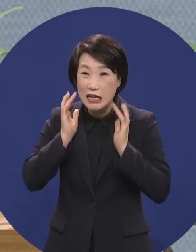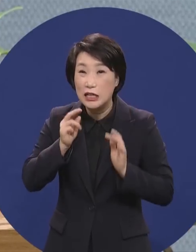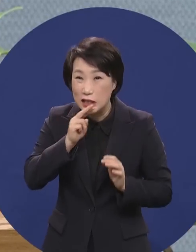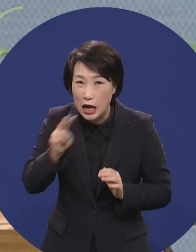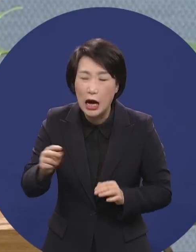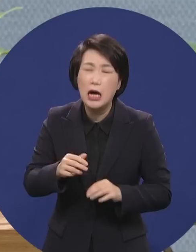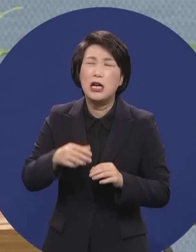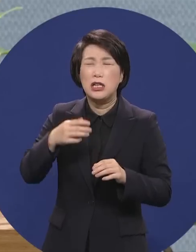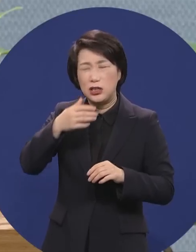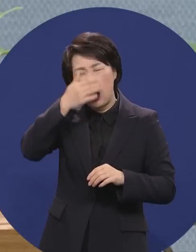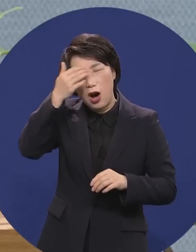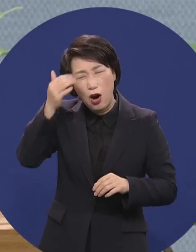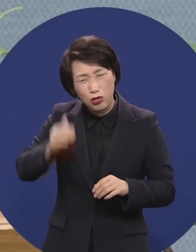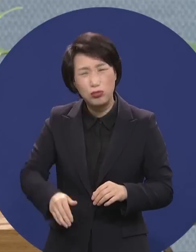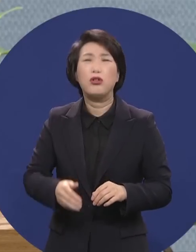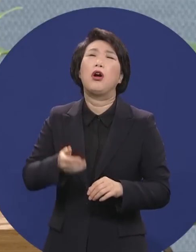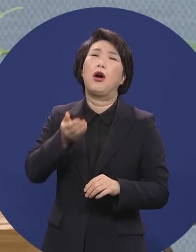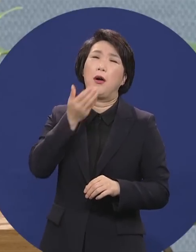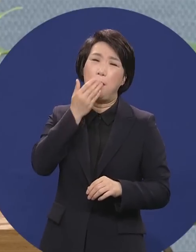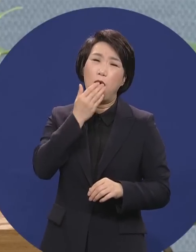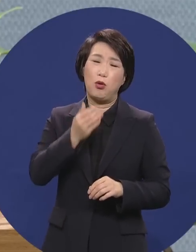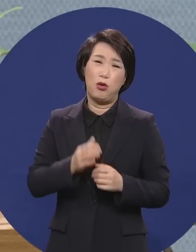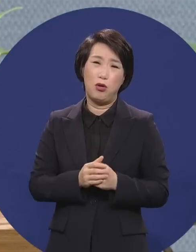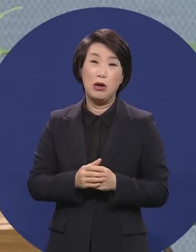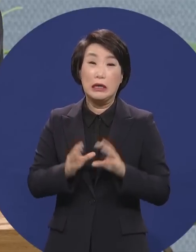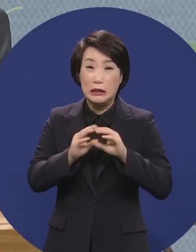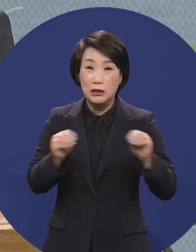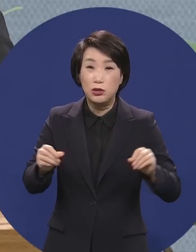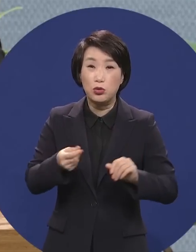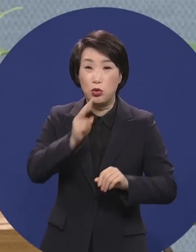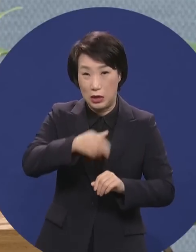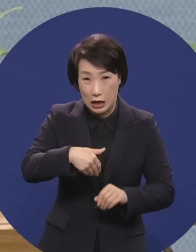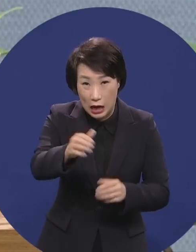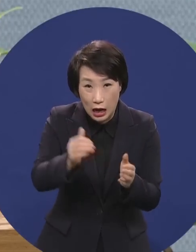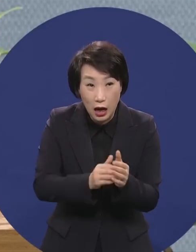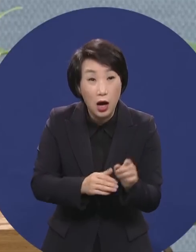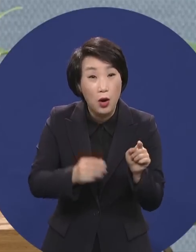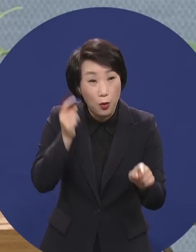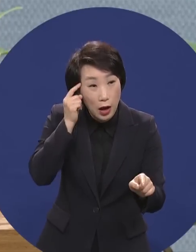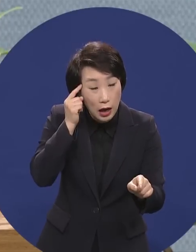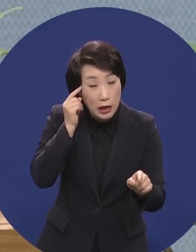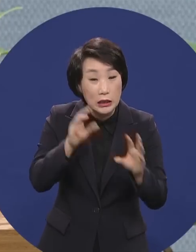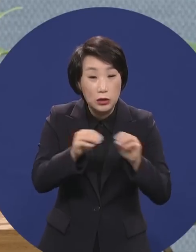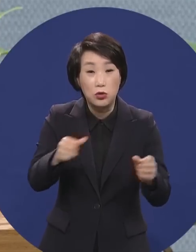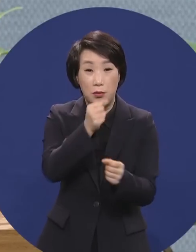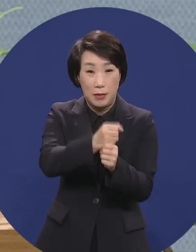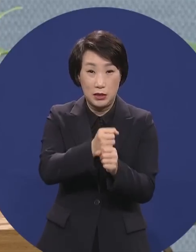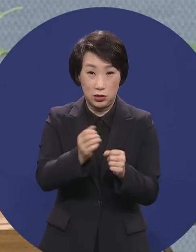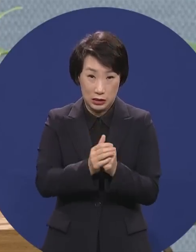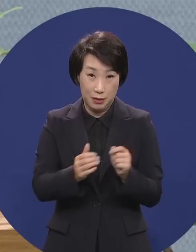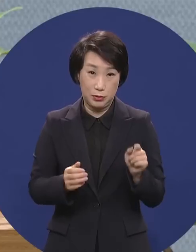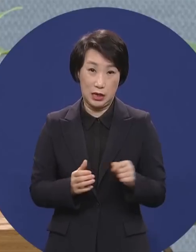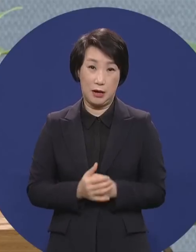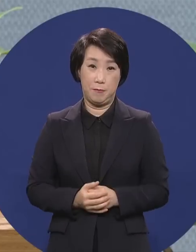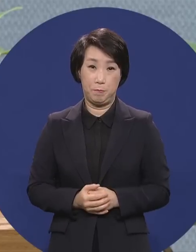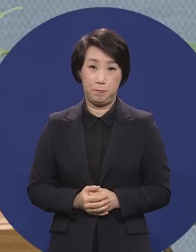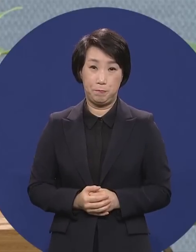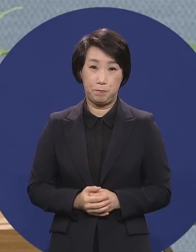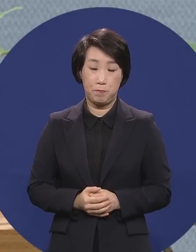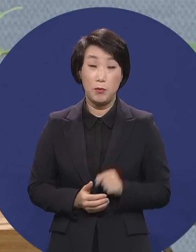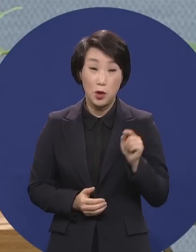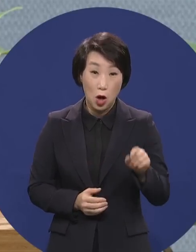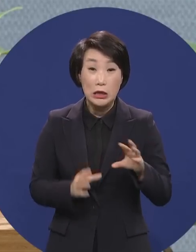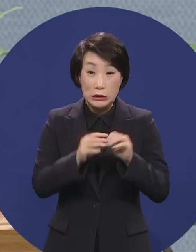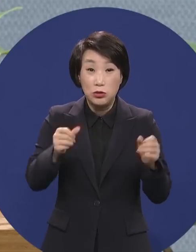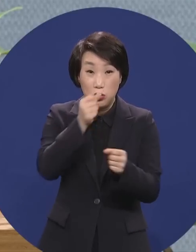흘러야 필경 먹고 흙으로 돌아가리니 그 속에서 네가 취함을 입었음이니라.